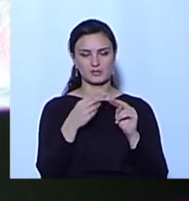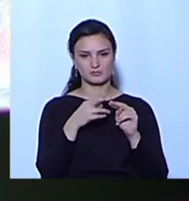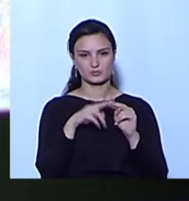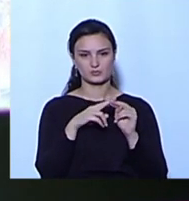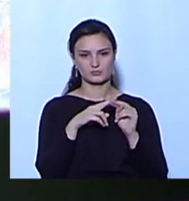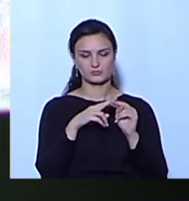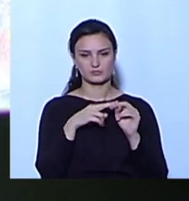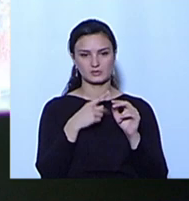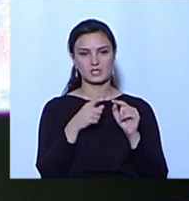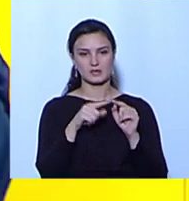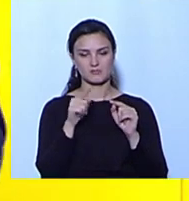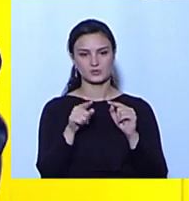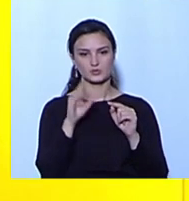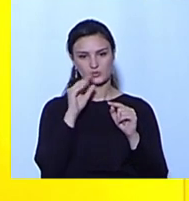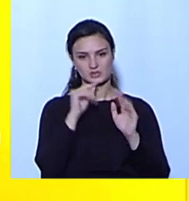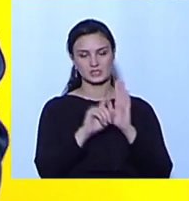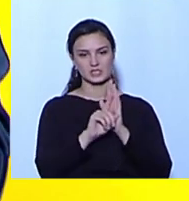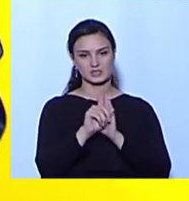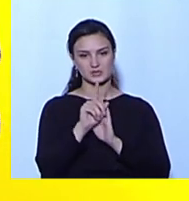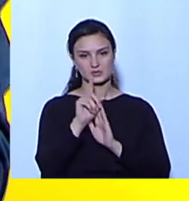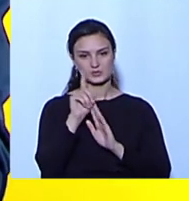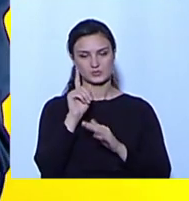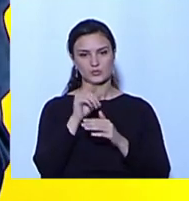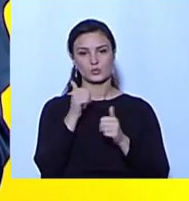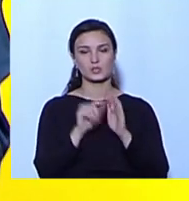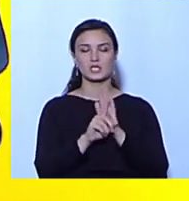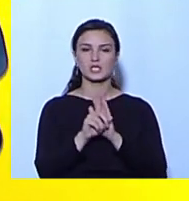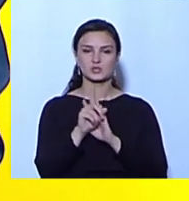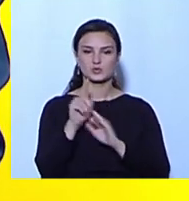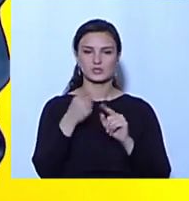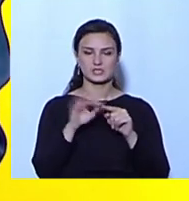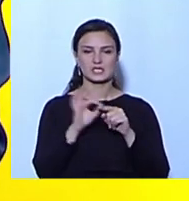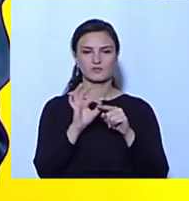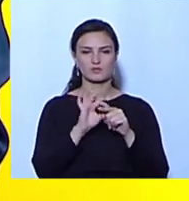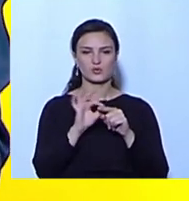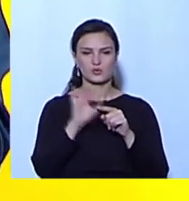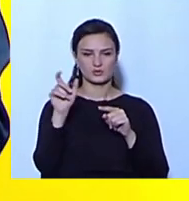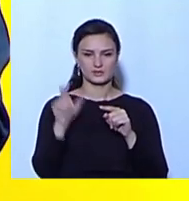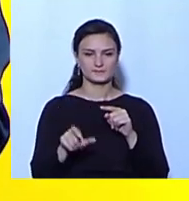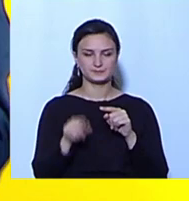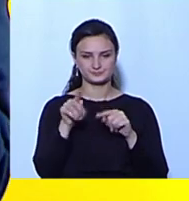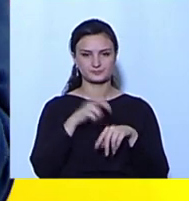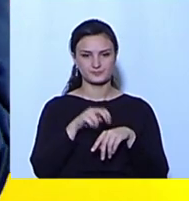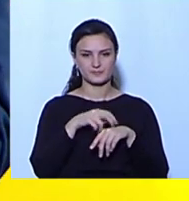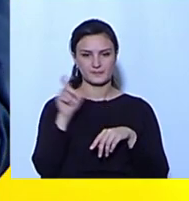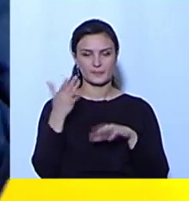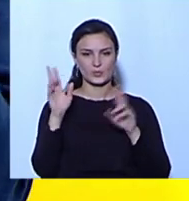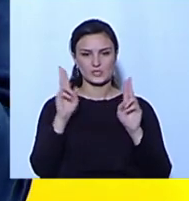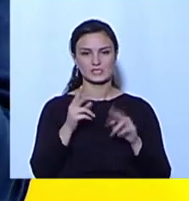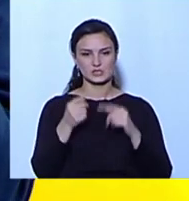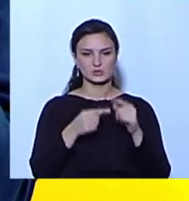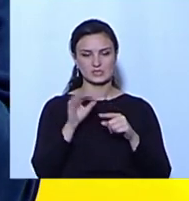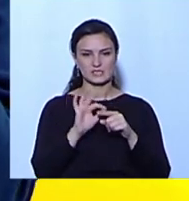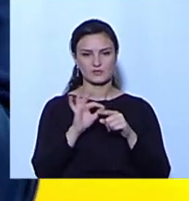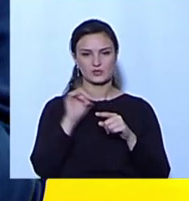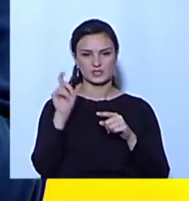ამ დაკითხვით, როდის დაეწყო სიმპტომები და როგორ დაეწყო ნევროლოგი, თუ მას ის ტრადიციული